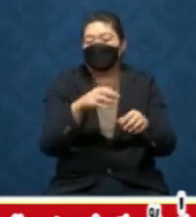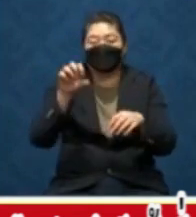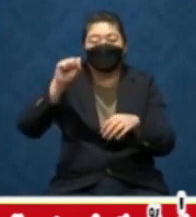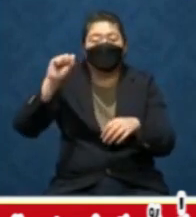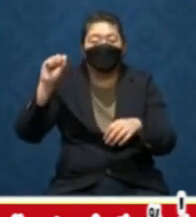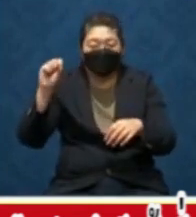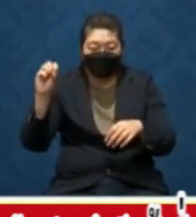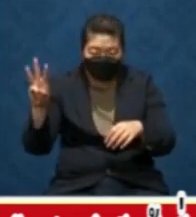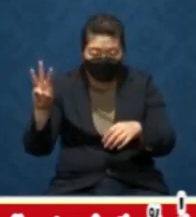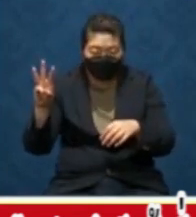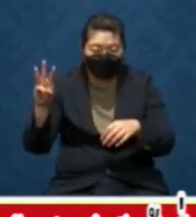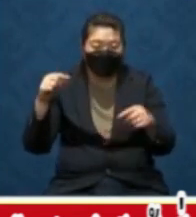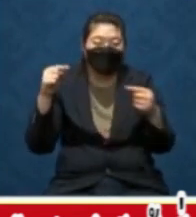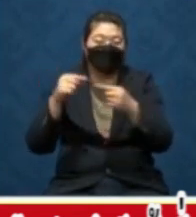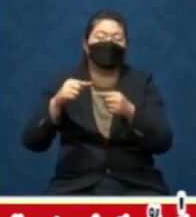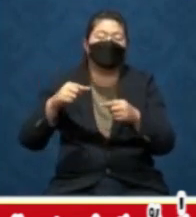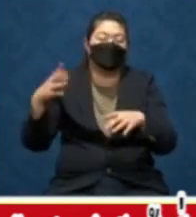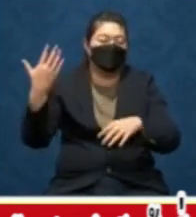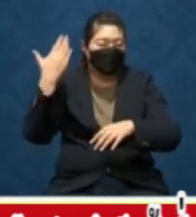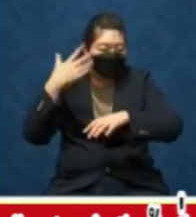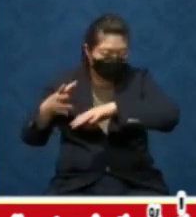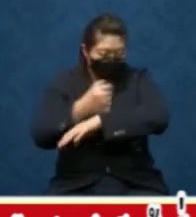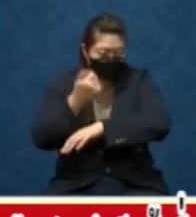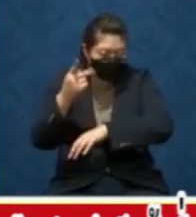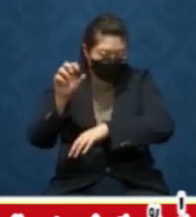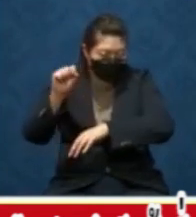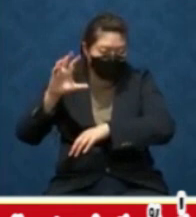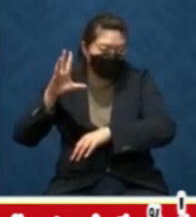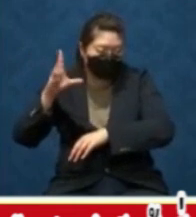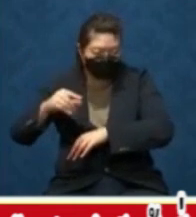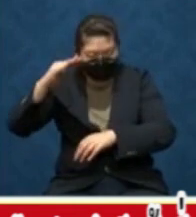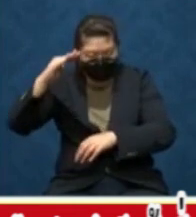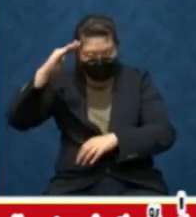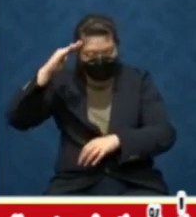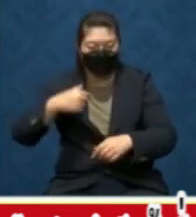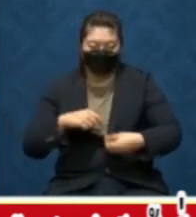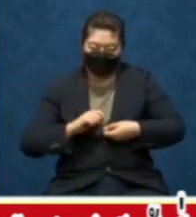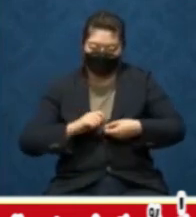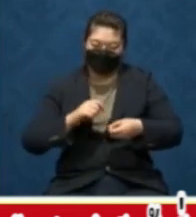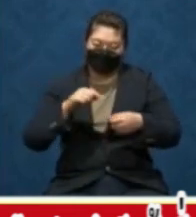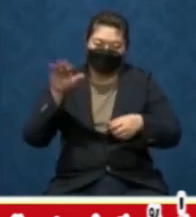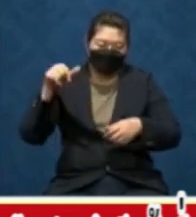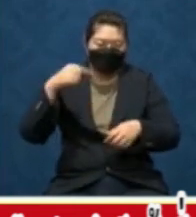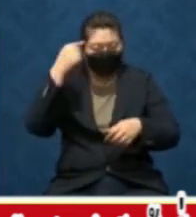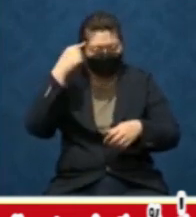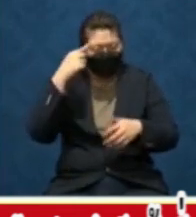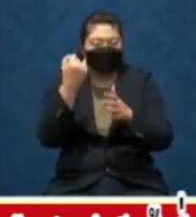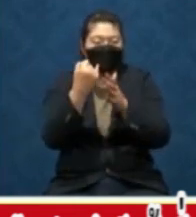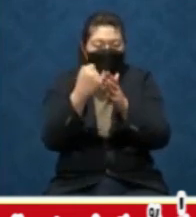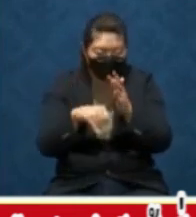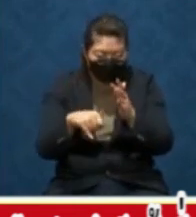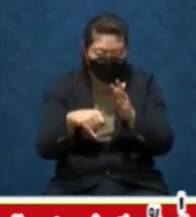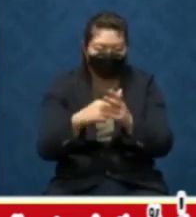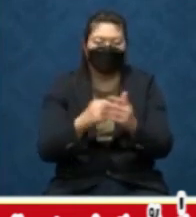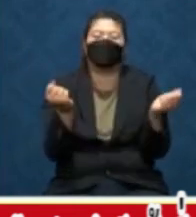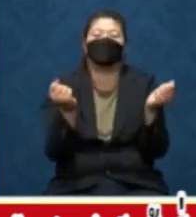คสชนี่ไงคะนี่เป็นการติดกระดุมเม็ดแรกผิดตั้งแต่เม็ดแรกจนทำให้บ้าน